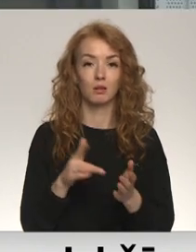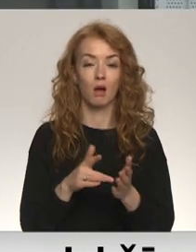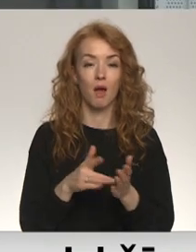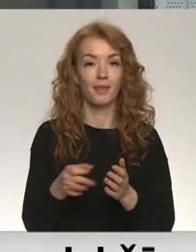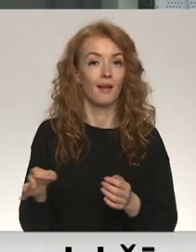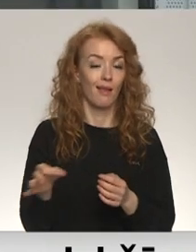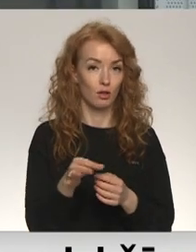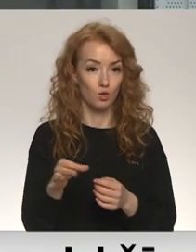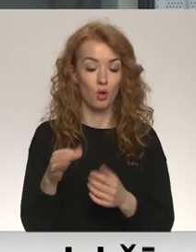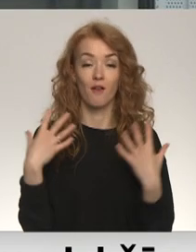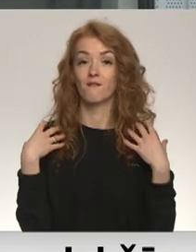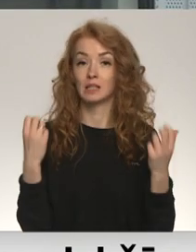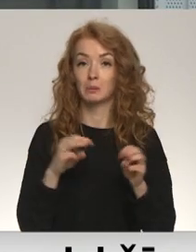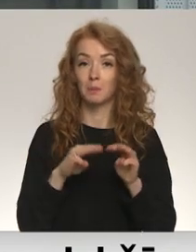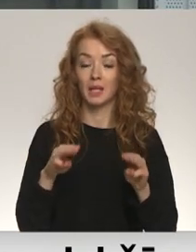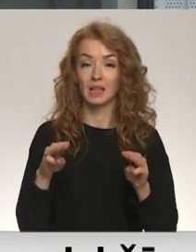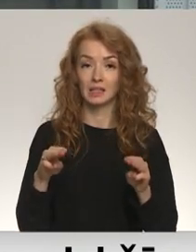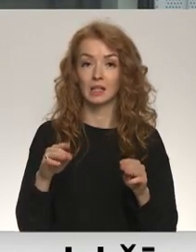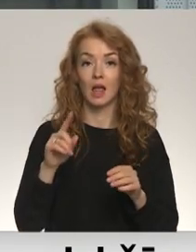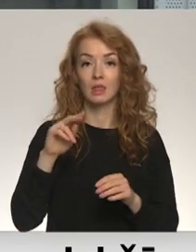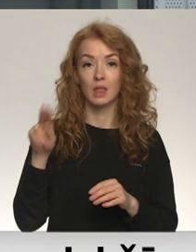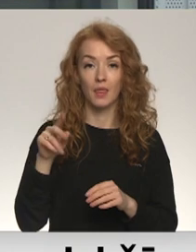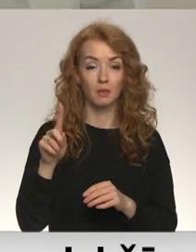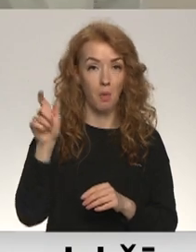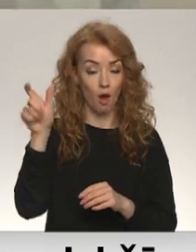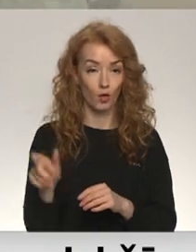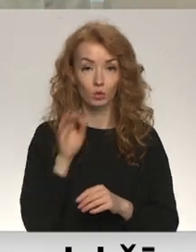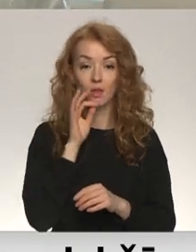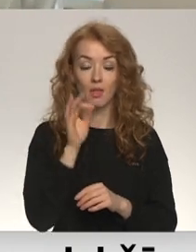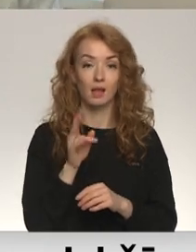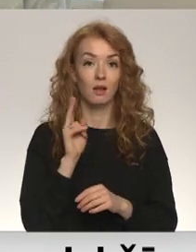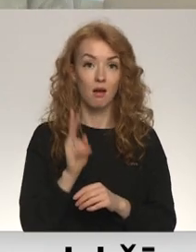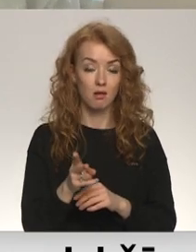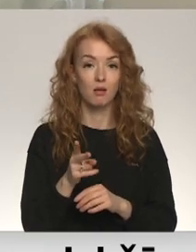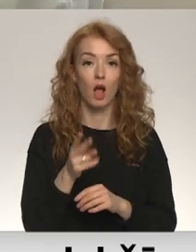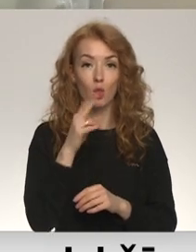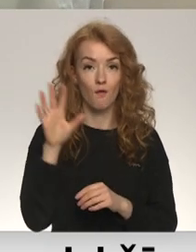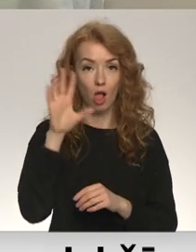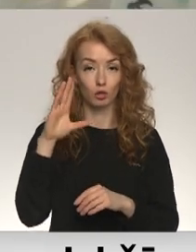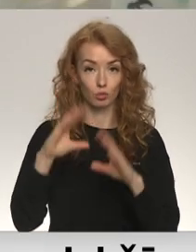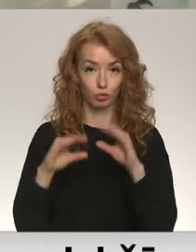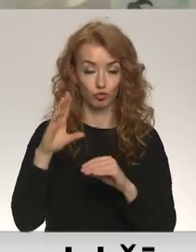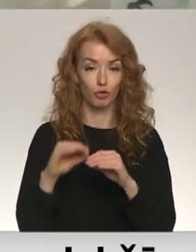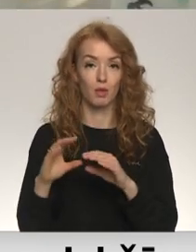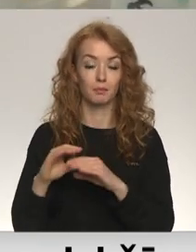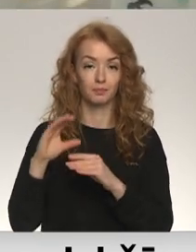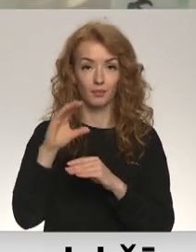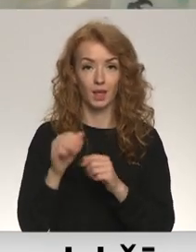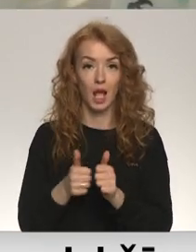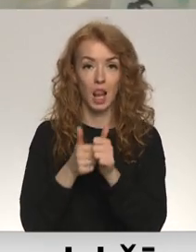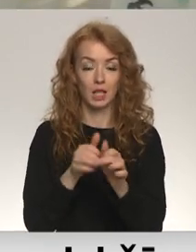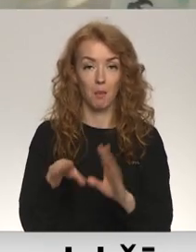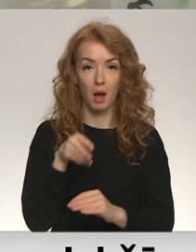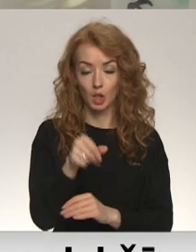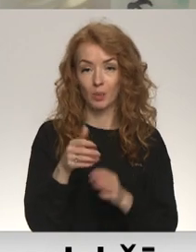reģioni. Veselības ministrs Daniels Pavļuc iepriekš minējis, ka iespējams no valsts budžeta būs jāceļ līdzmaksājumi slimnīcām